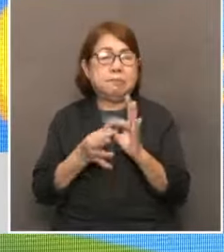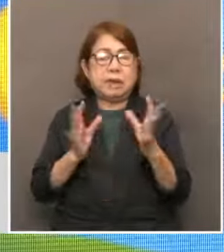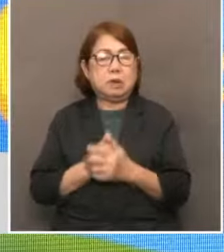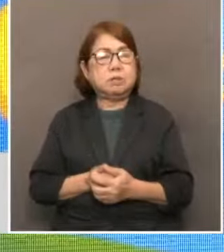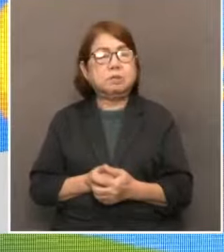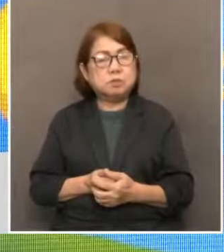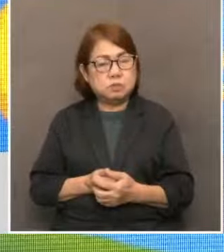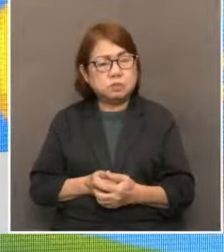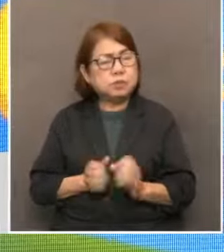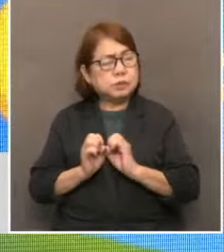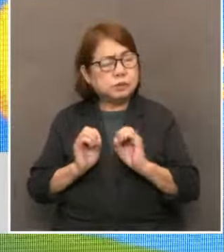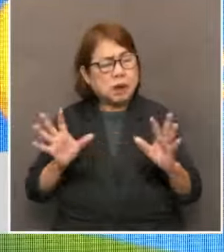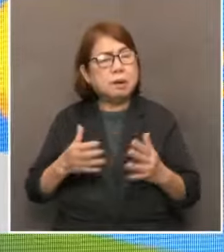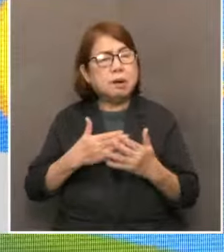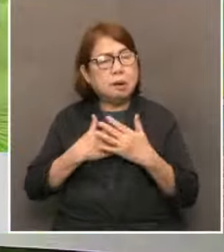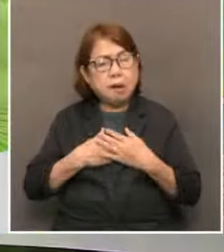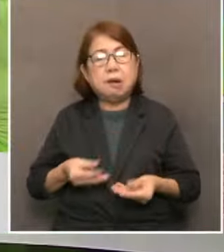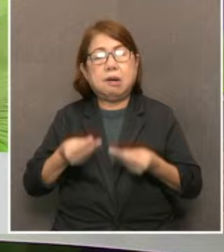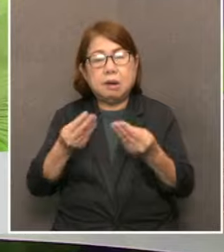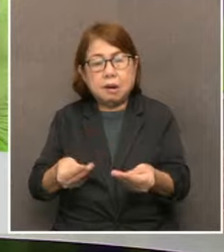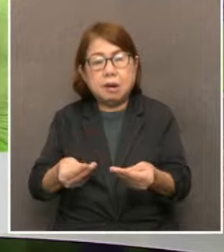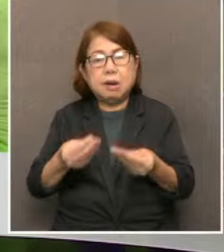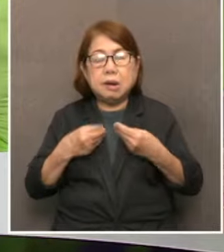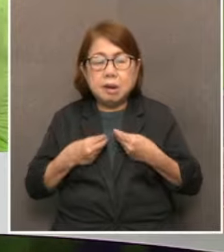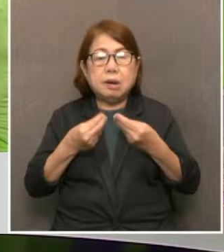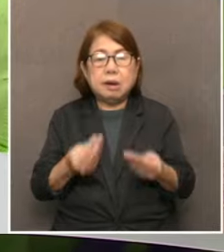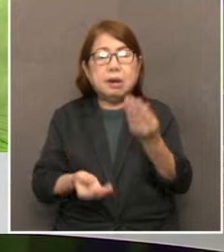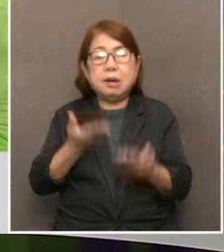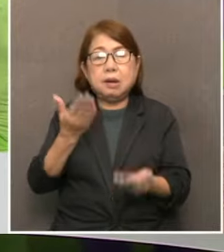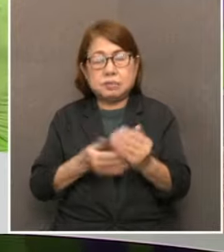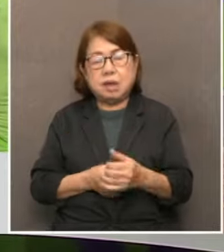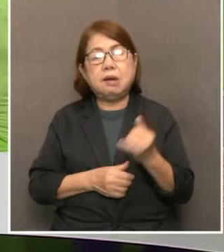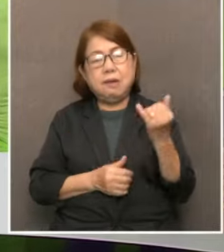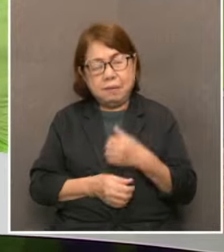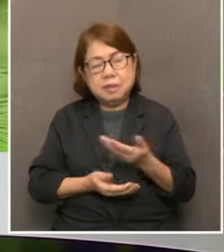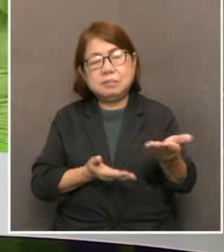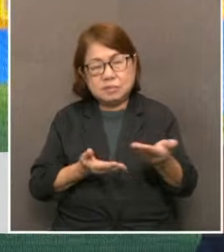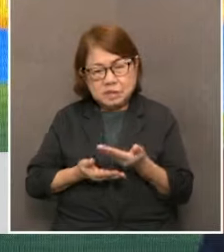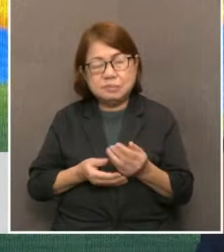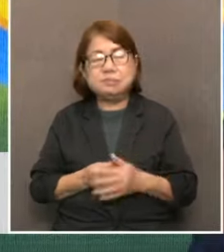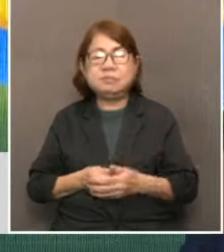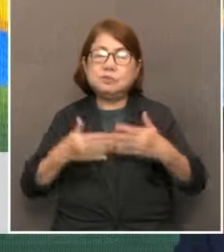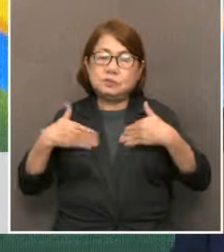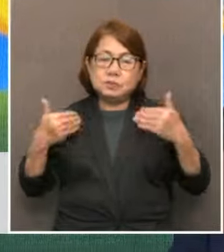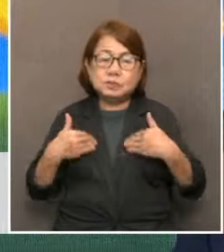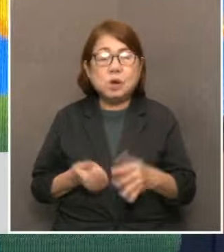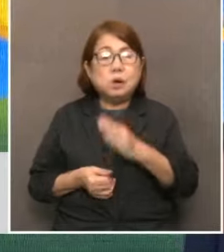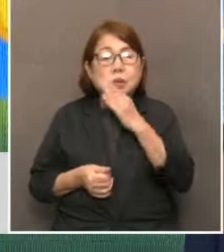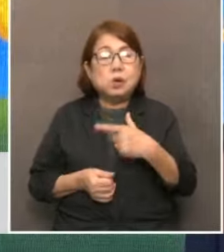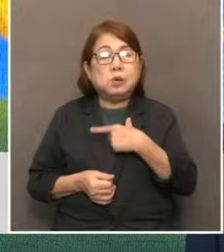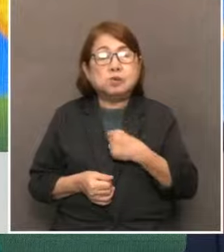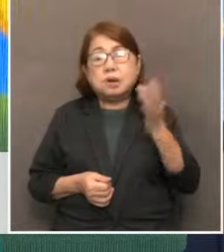ออกความรักที่คุณมีต่อคนอื่นๆใครก็ได้นะคะมาร่วมกับเราค่ะมาจอยกับเราถ้าสมติคุณชอบ